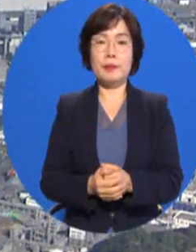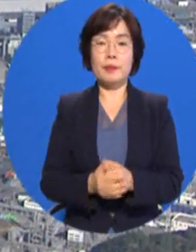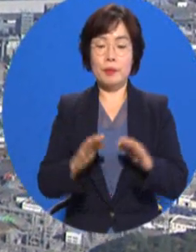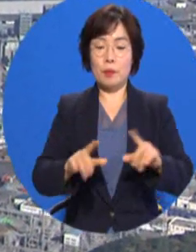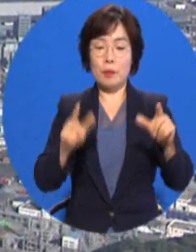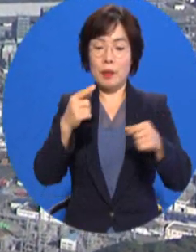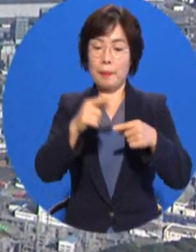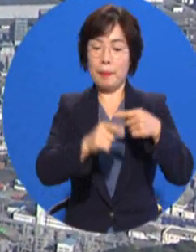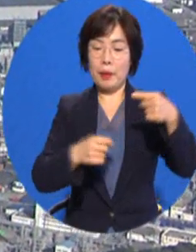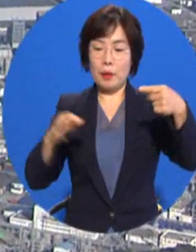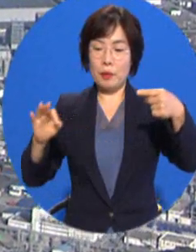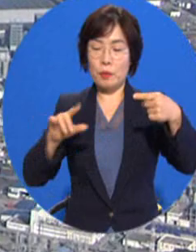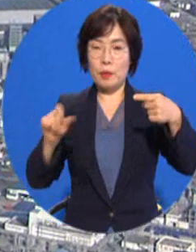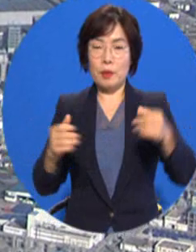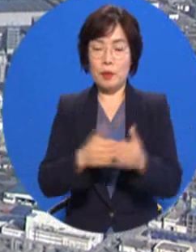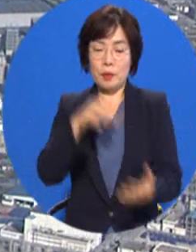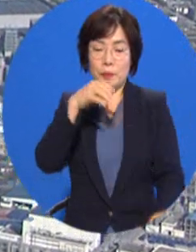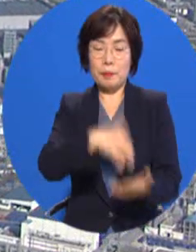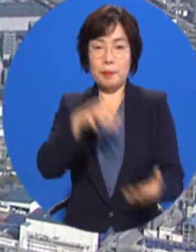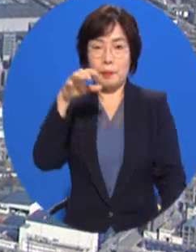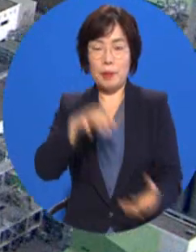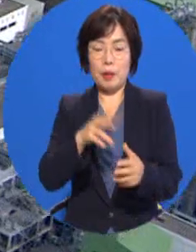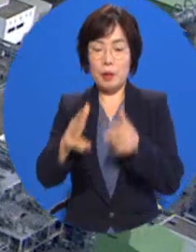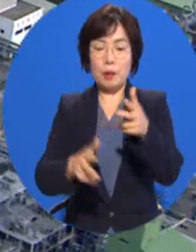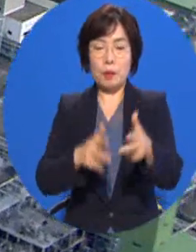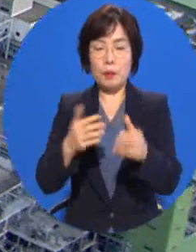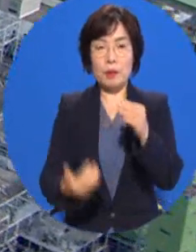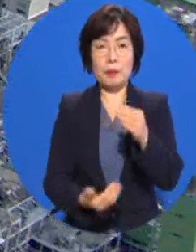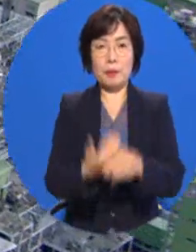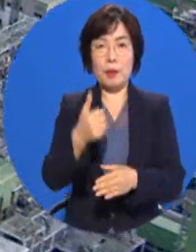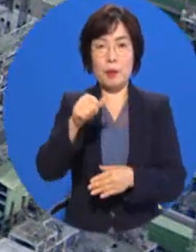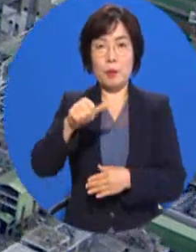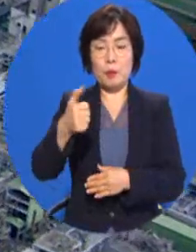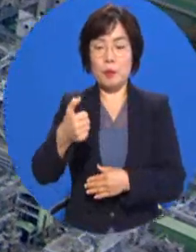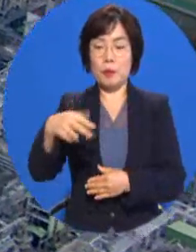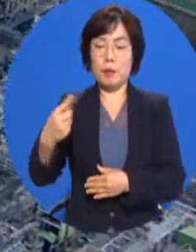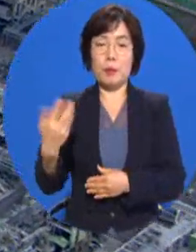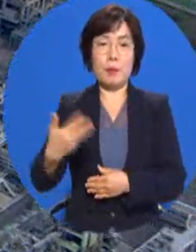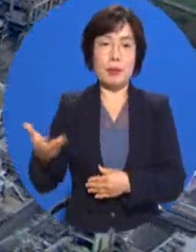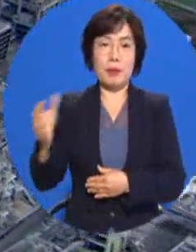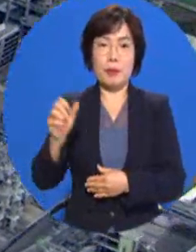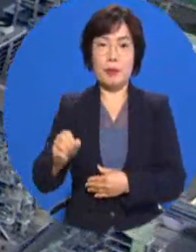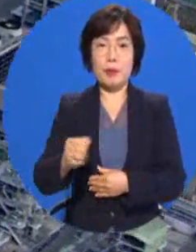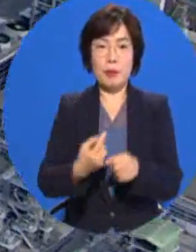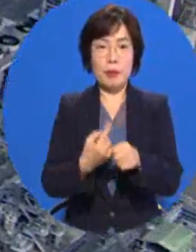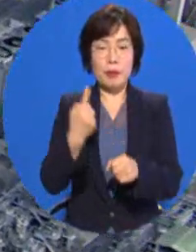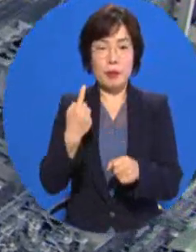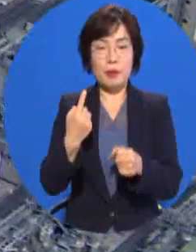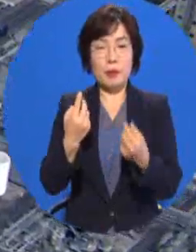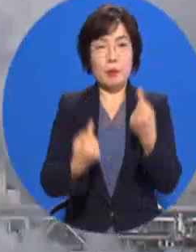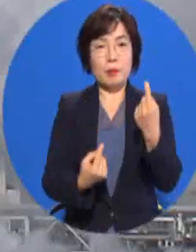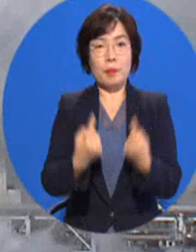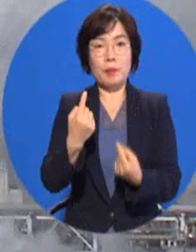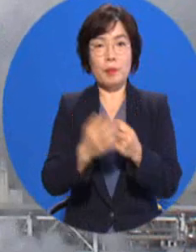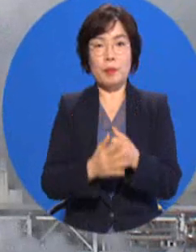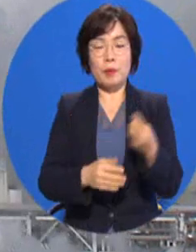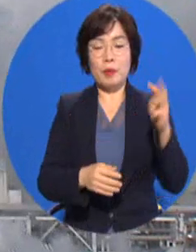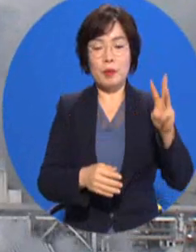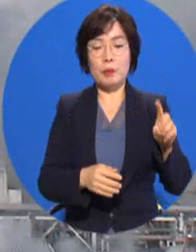올해 1월부터 10월까지 누적된 여수 산단의 생산액은 50조 8천억 원. 지난해 같은 기간에 비해